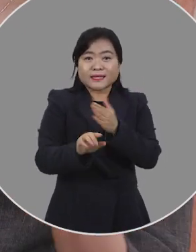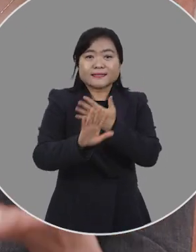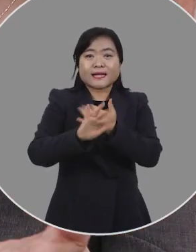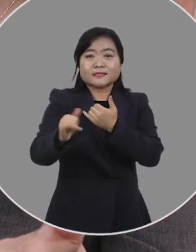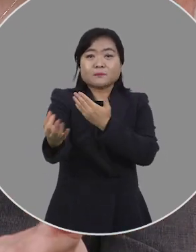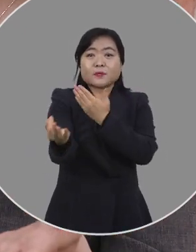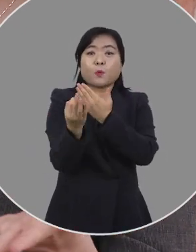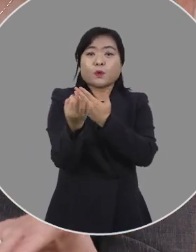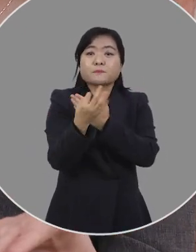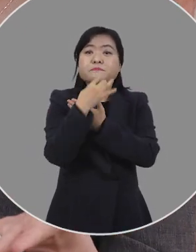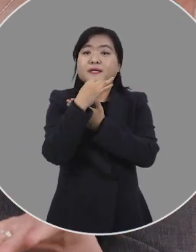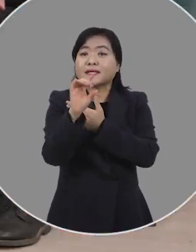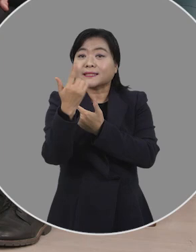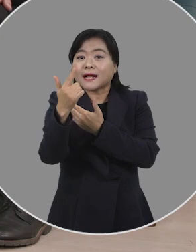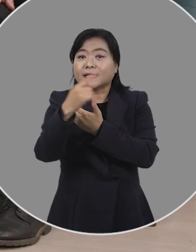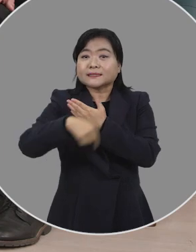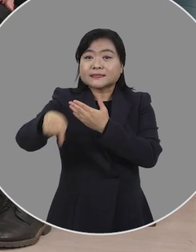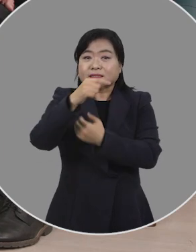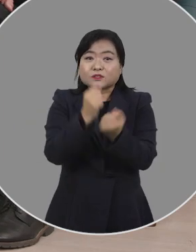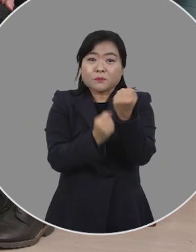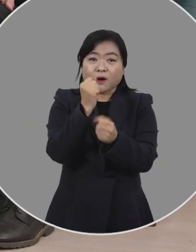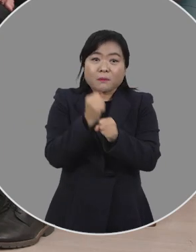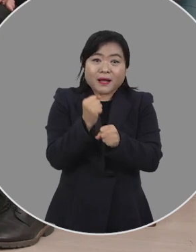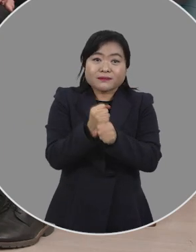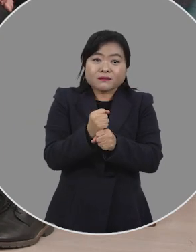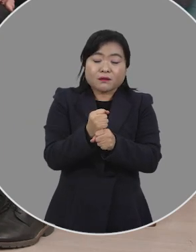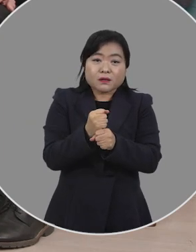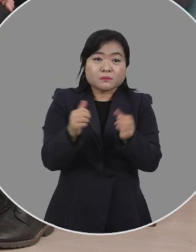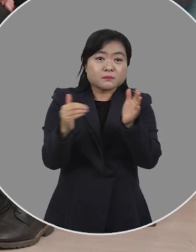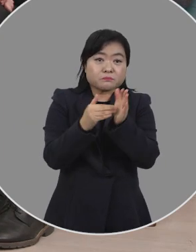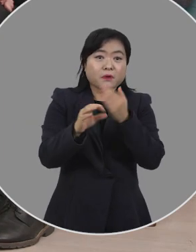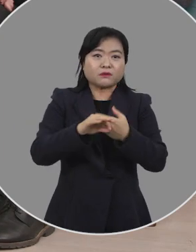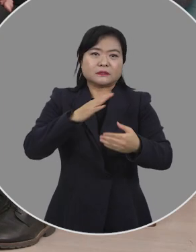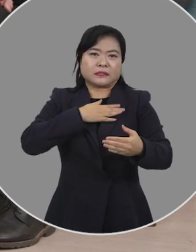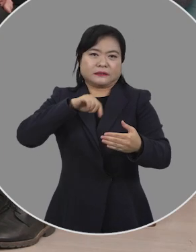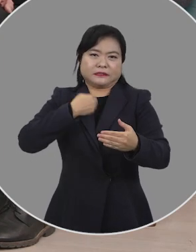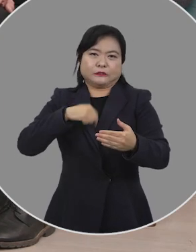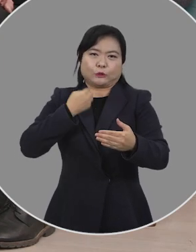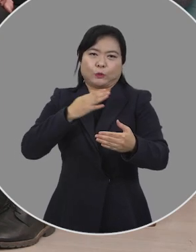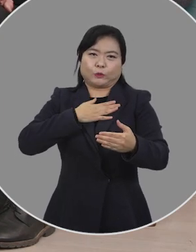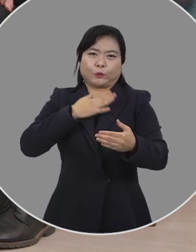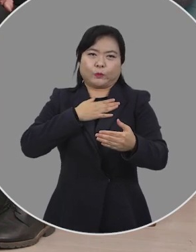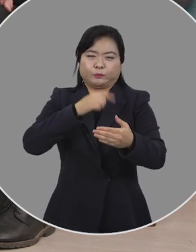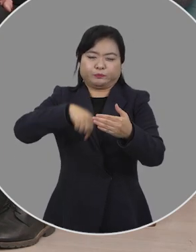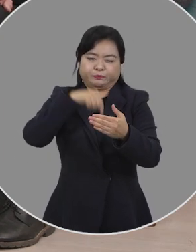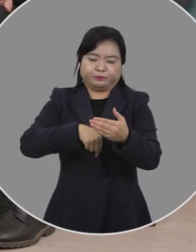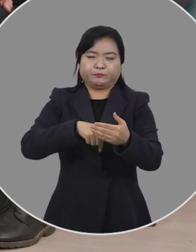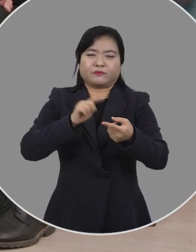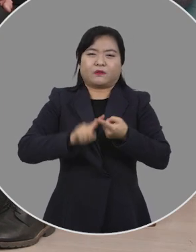사람한테만 먹히는 그런 게 아니라, 그런 설명을 만들어내고 나면 본인도 거기에